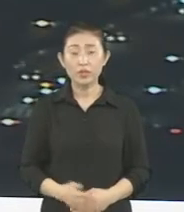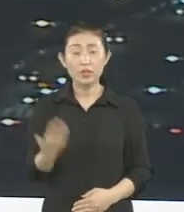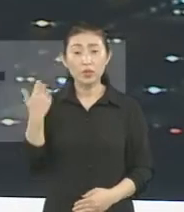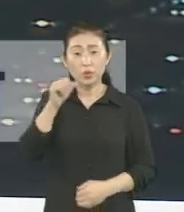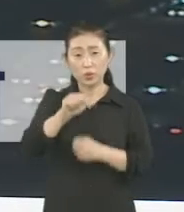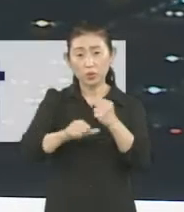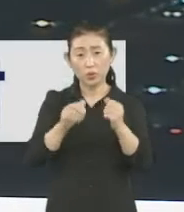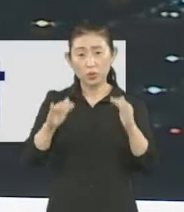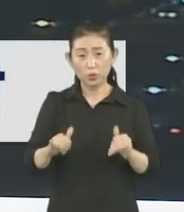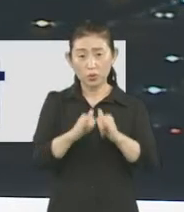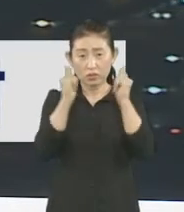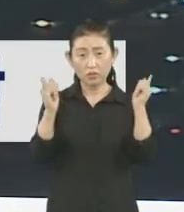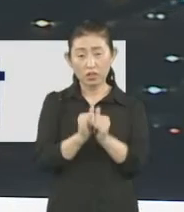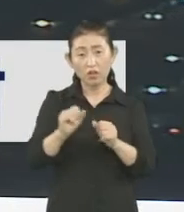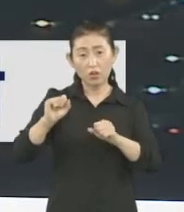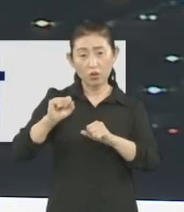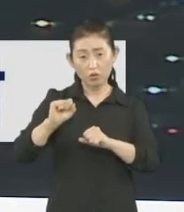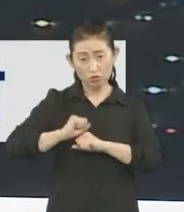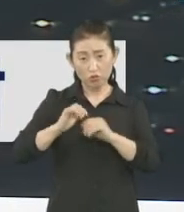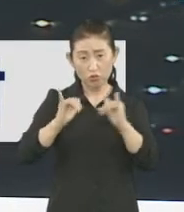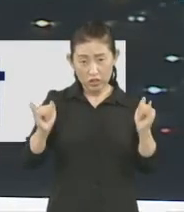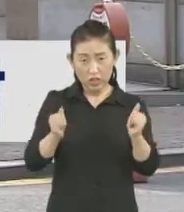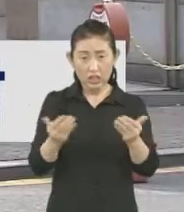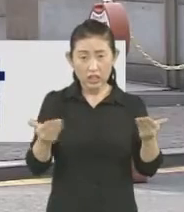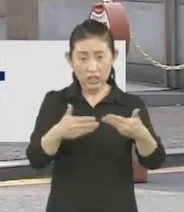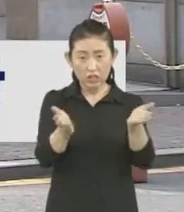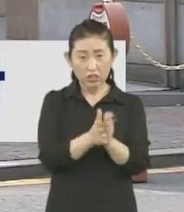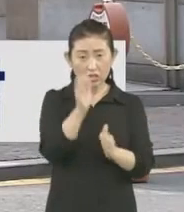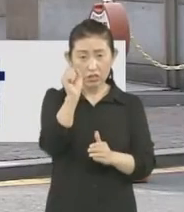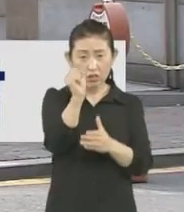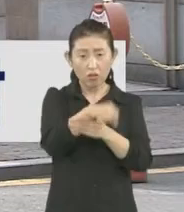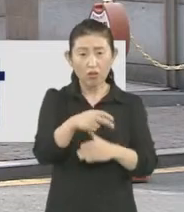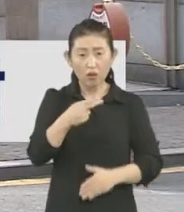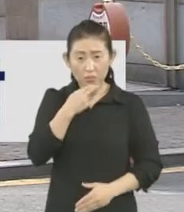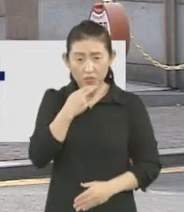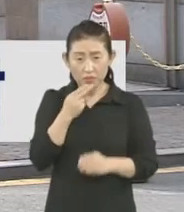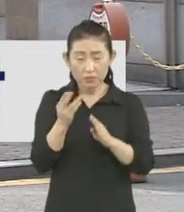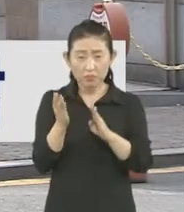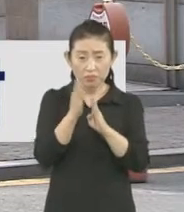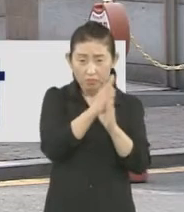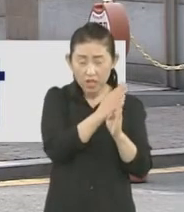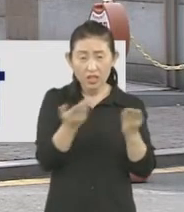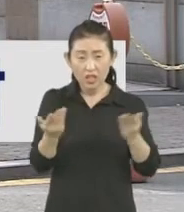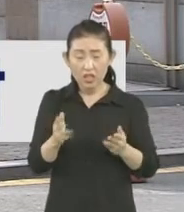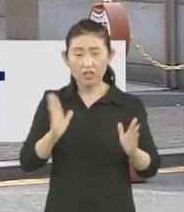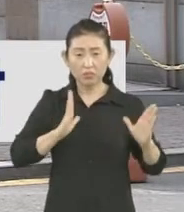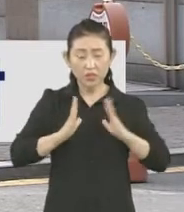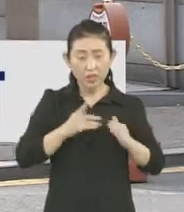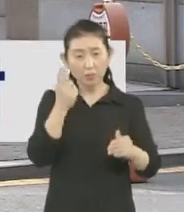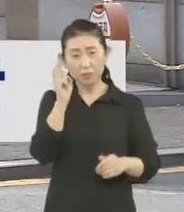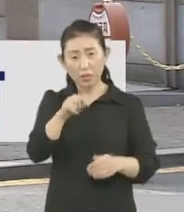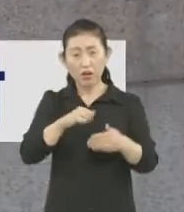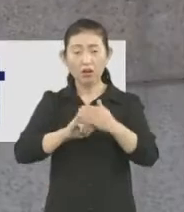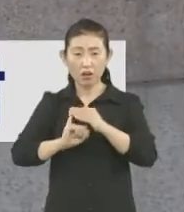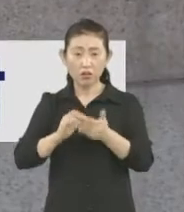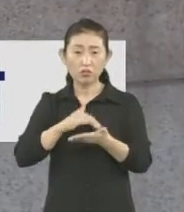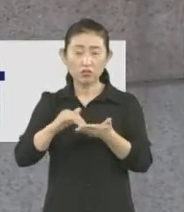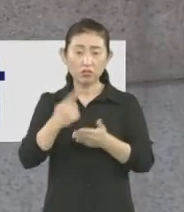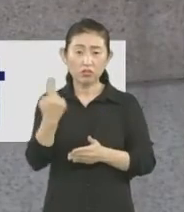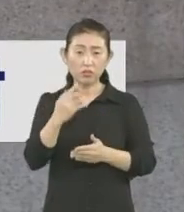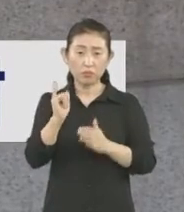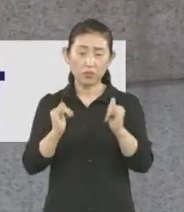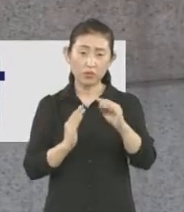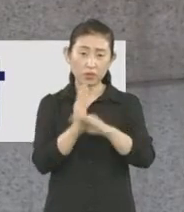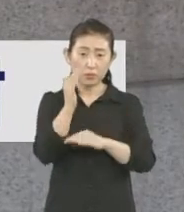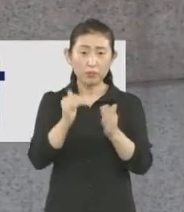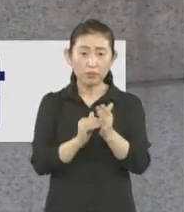최근 5년간 사회복무요원 이 복무 기관장 허가 없이 다른 직무를 겸직할 다가 적발된 인원이 1000여